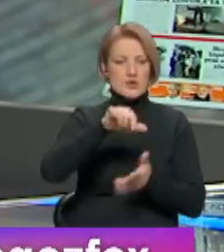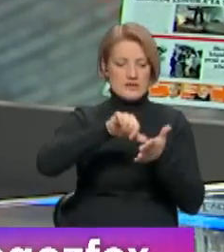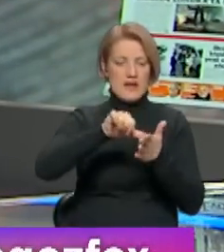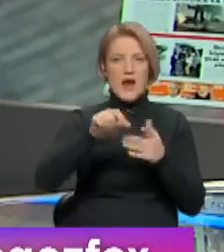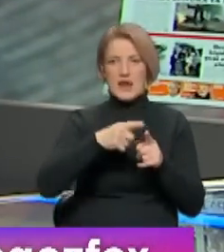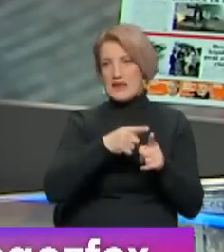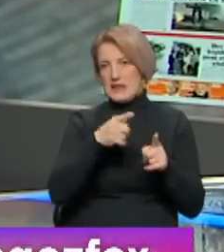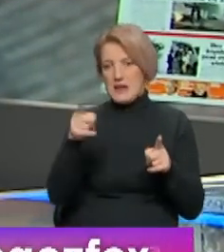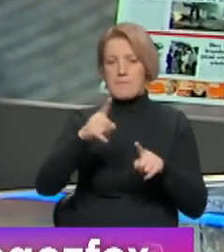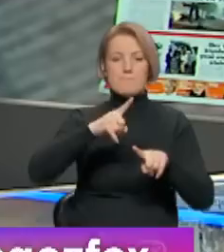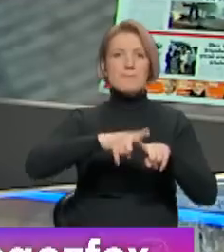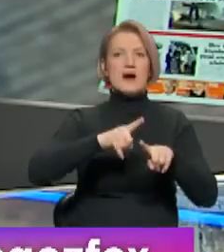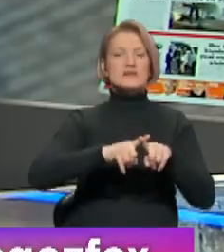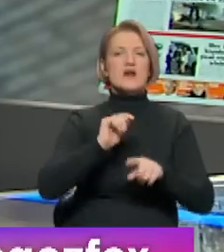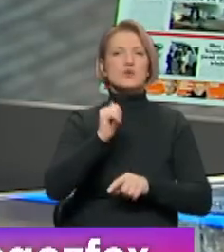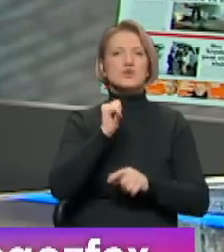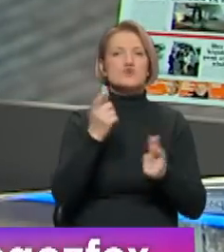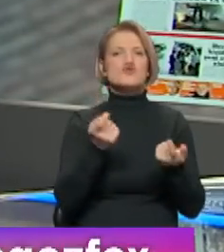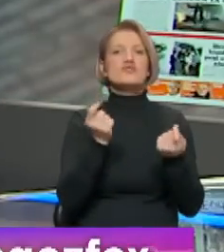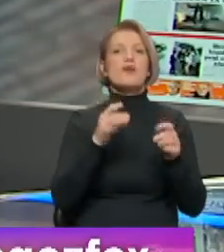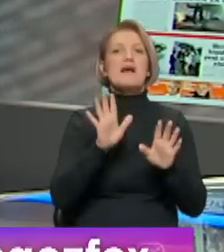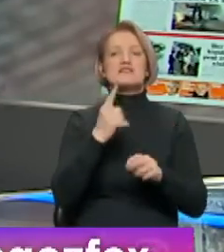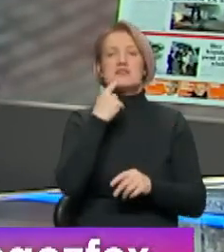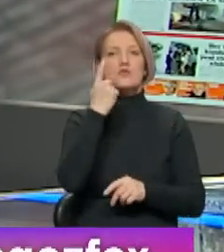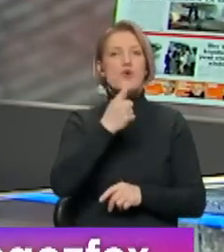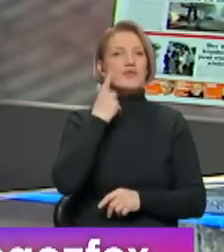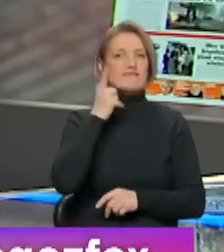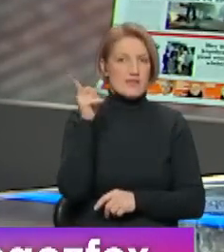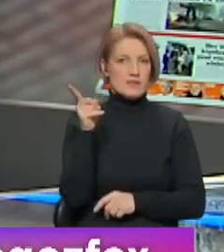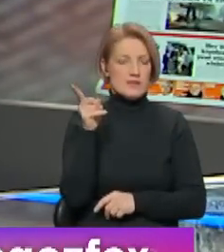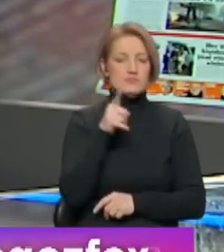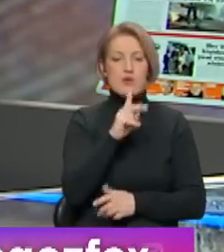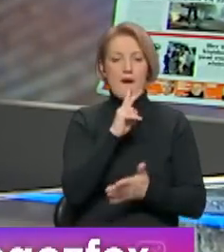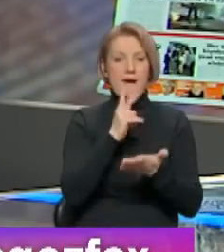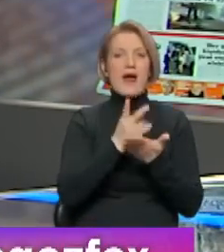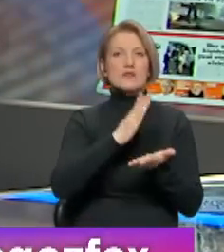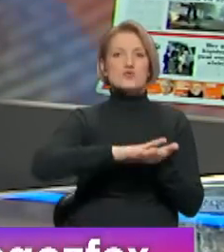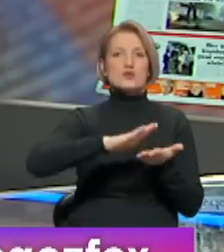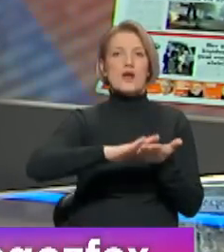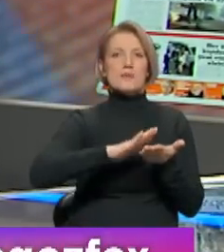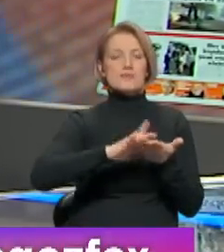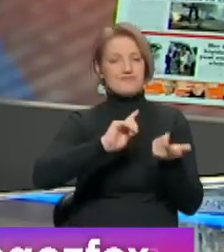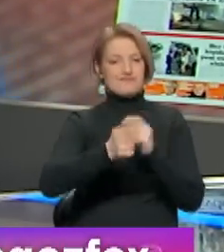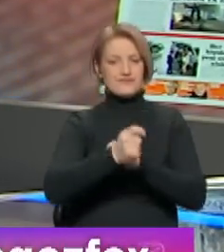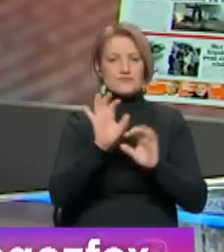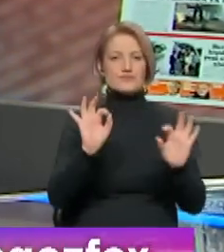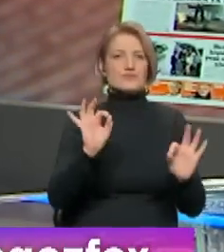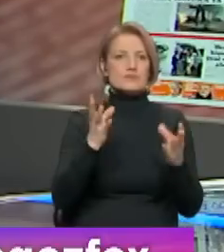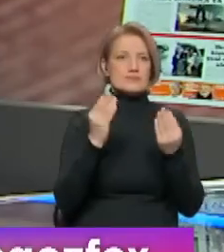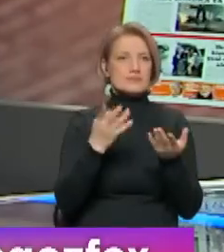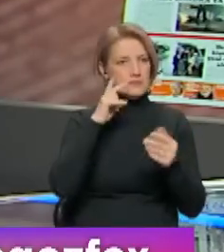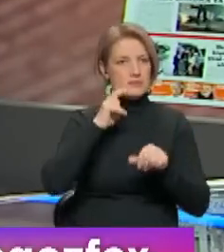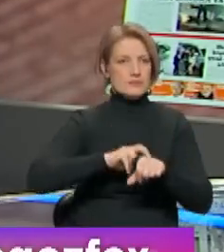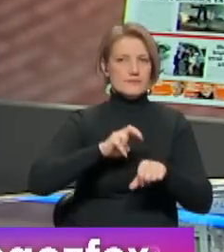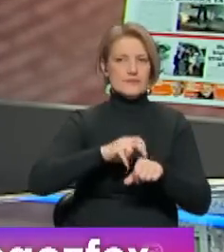itibariyle pazar günü çalışamazsınız deniliyor bu kararın düzeltilmesi Belki de önemli olacaktır